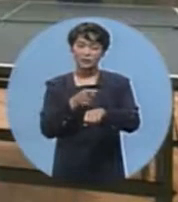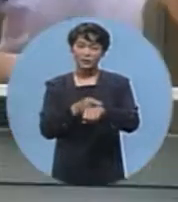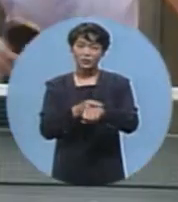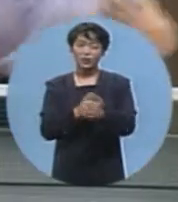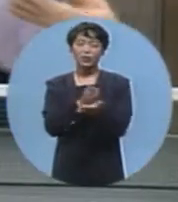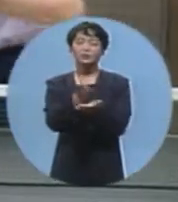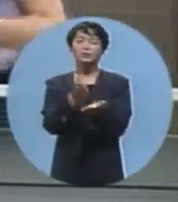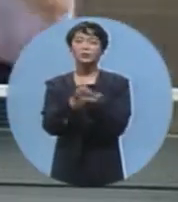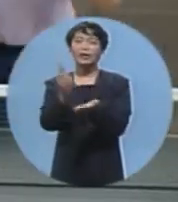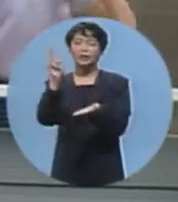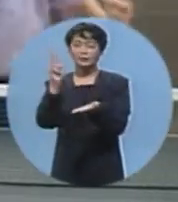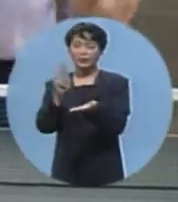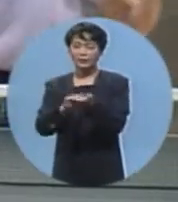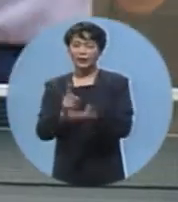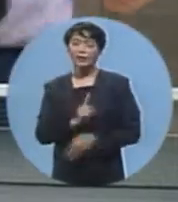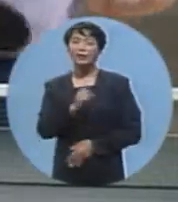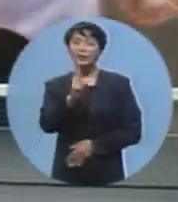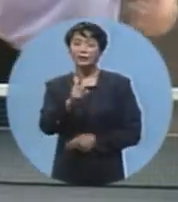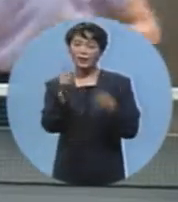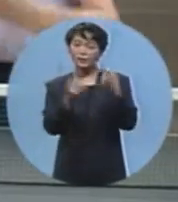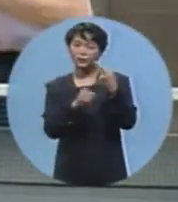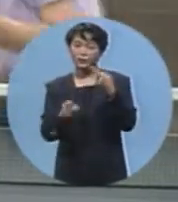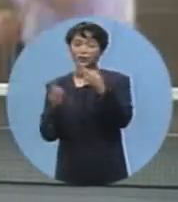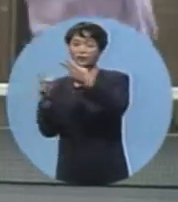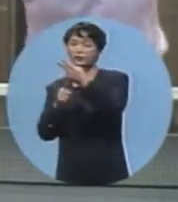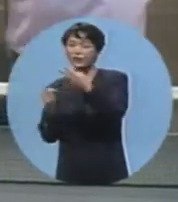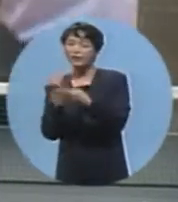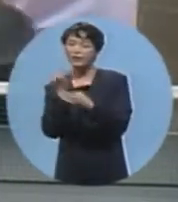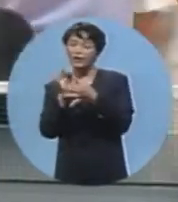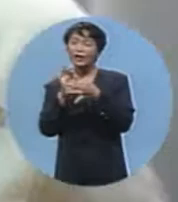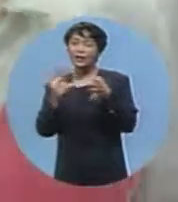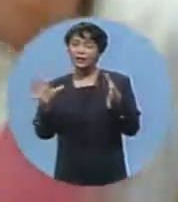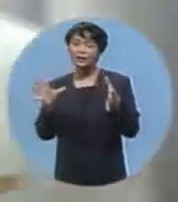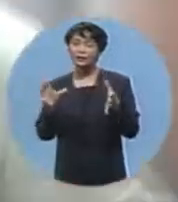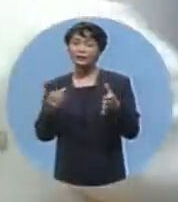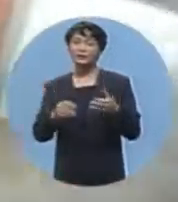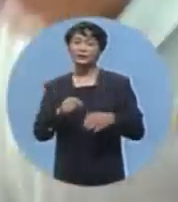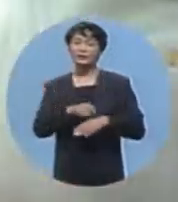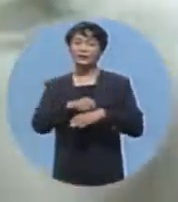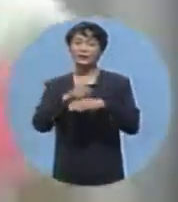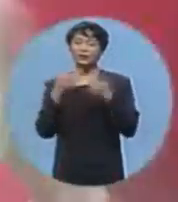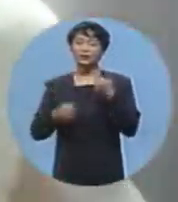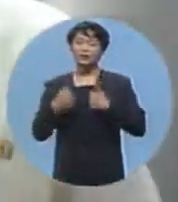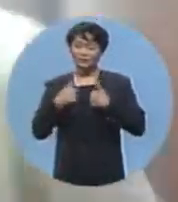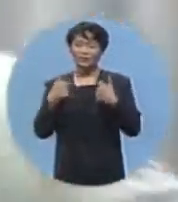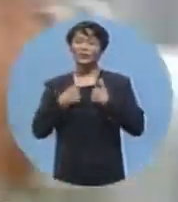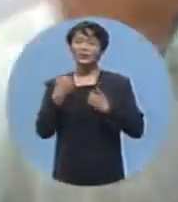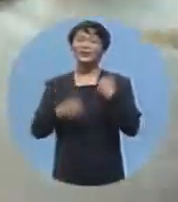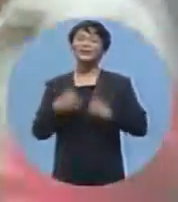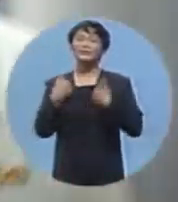人でも二人でも好きなスポーツに気軽に参加できるんです。やってますね皆さん。